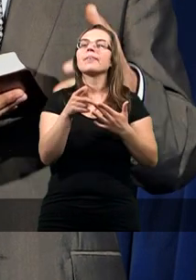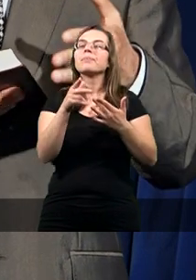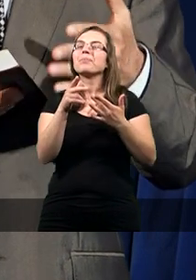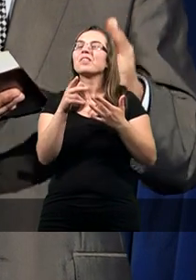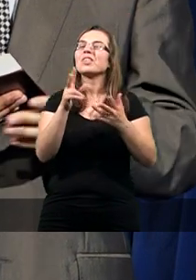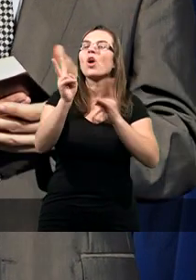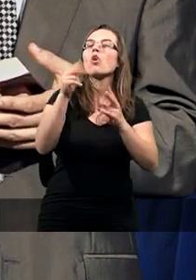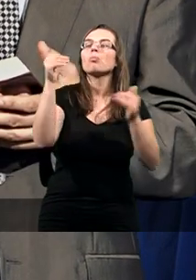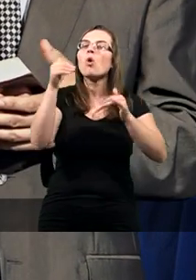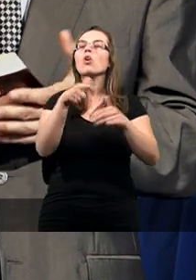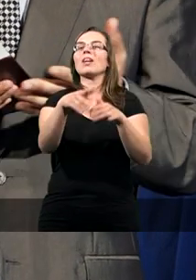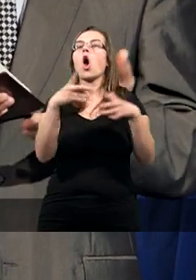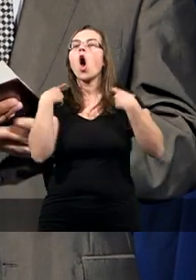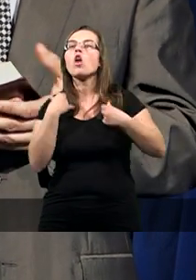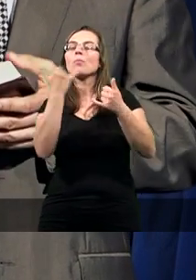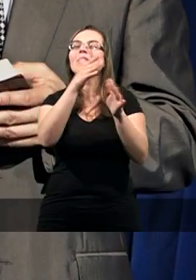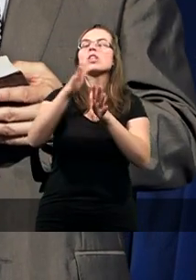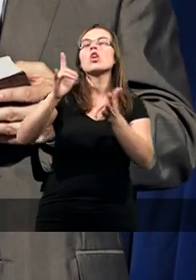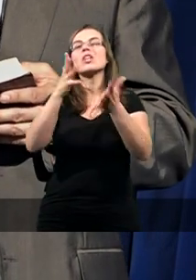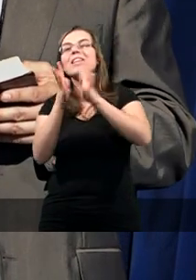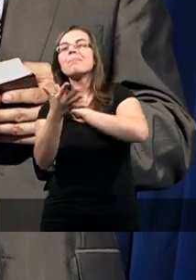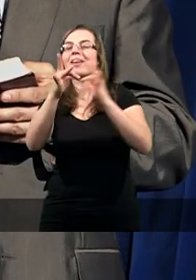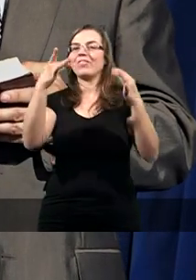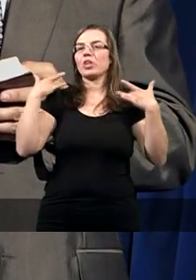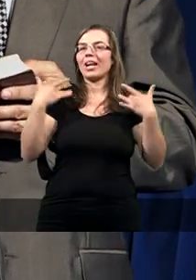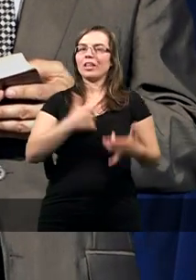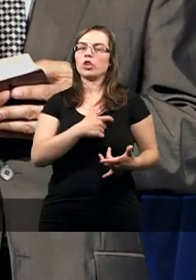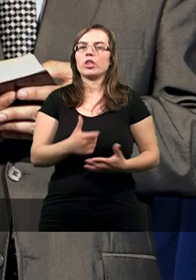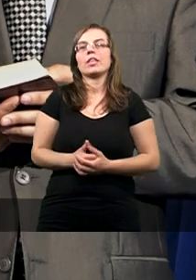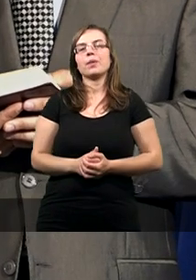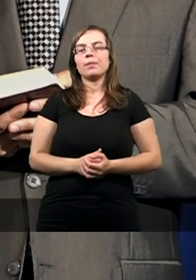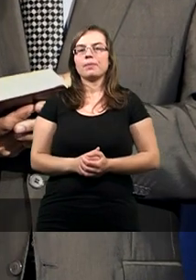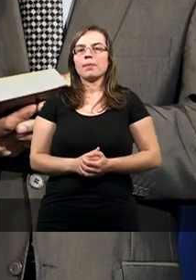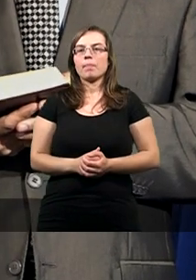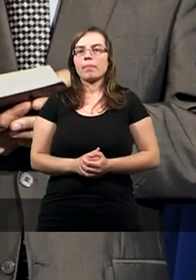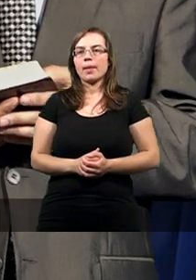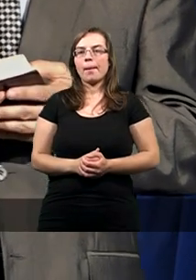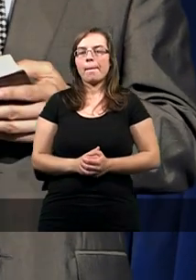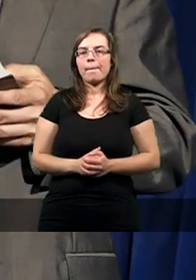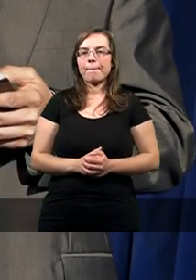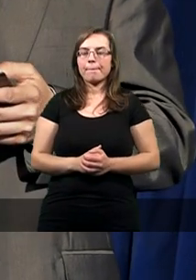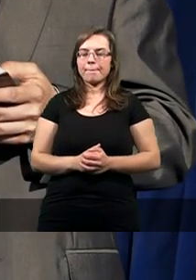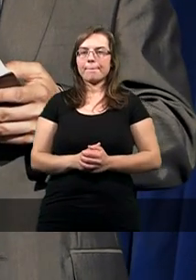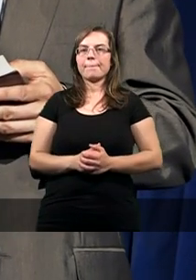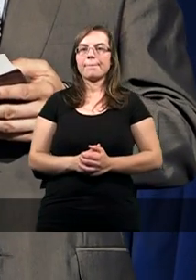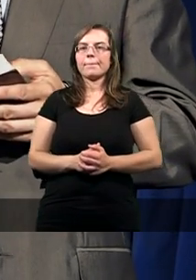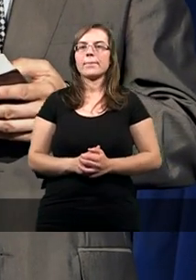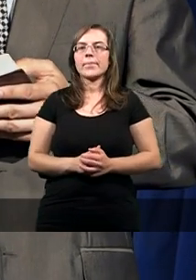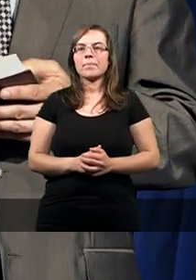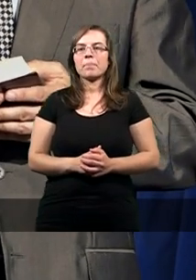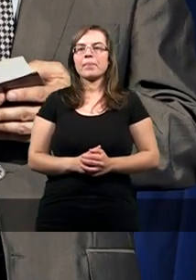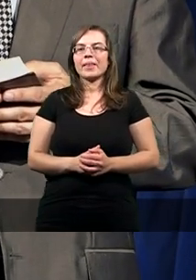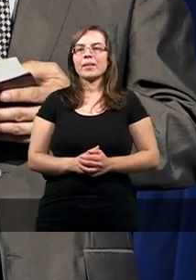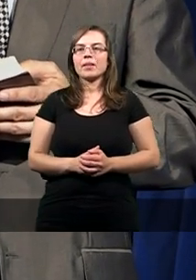wiatry i kroki innych osób te grzechy zniknęły. And that's the way Jesus treats each one of us, giving us time after